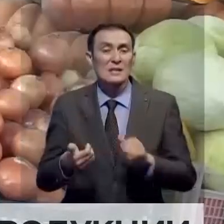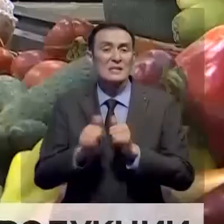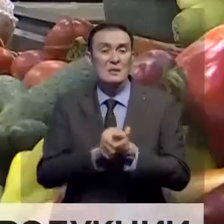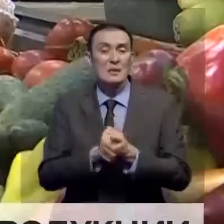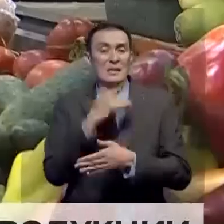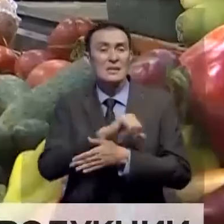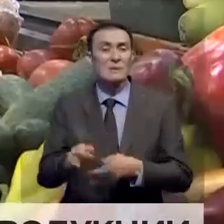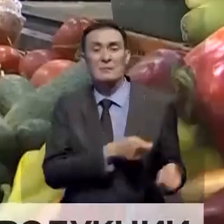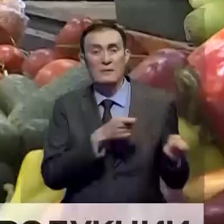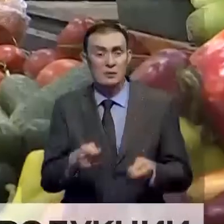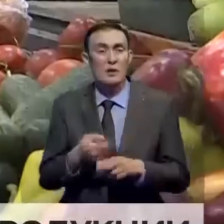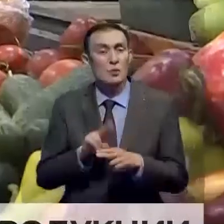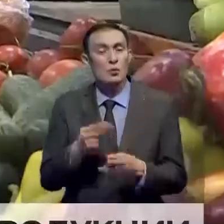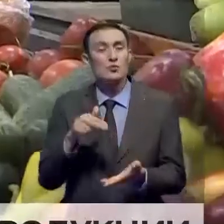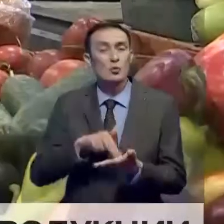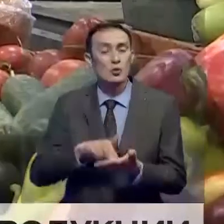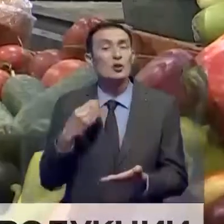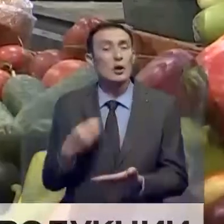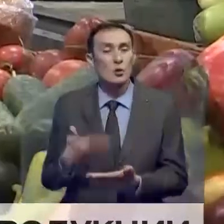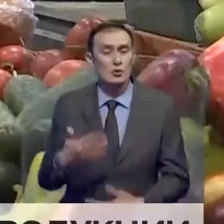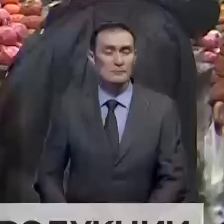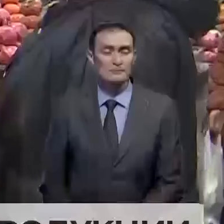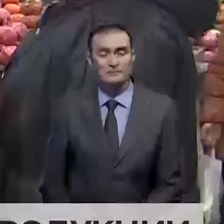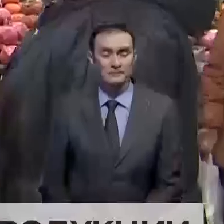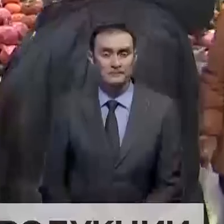заменяют импортная, которая стоит дороже.